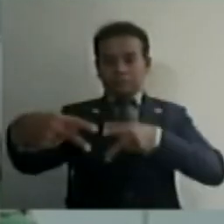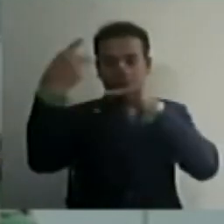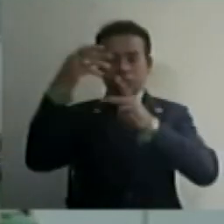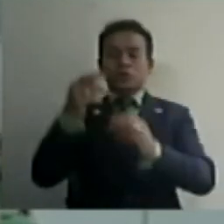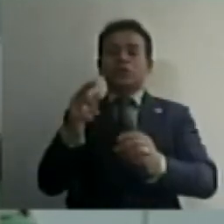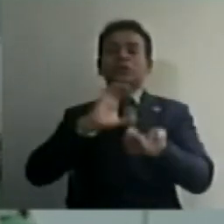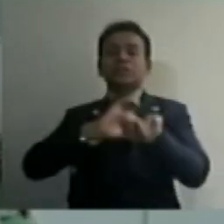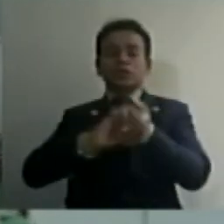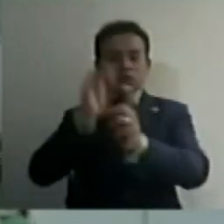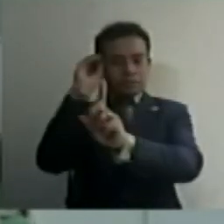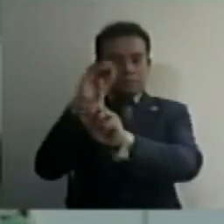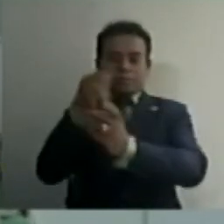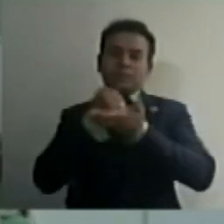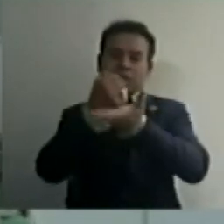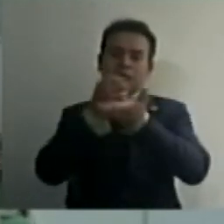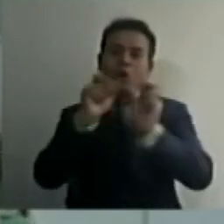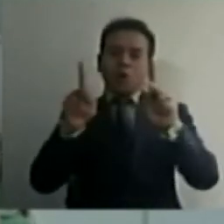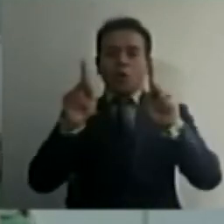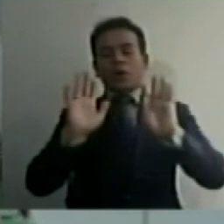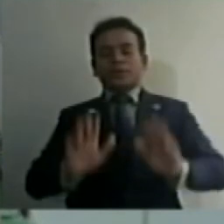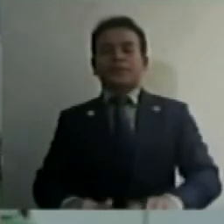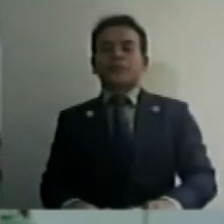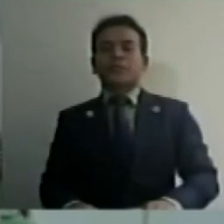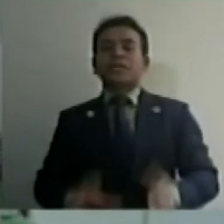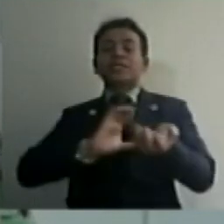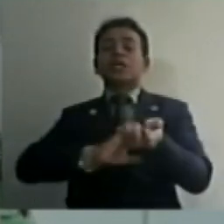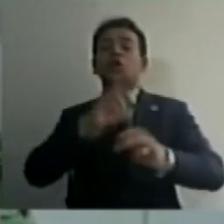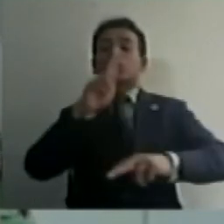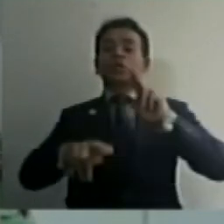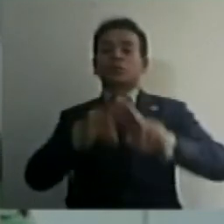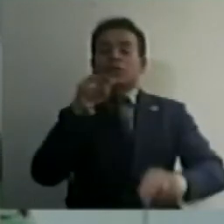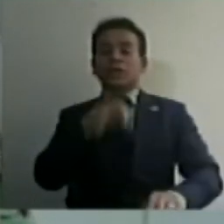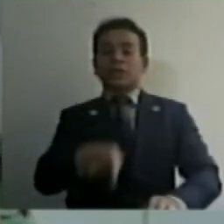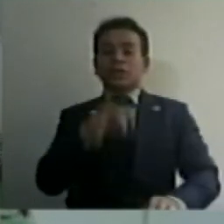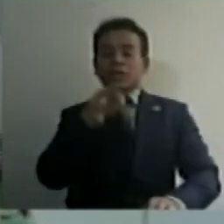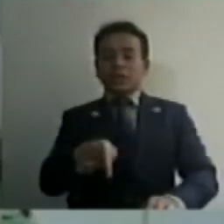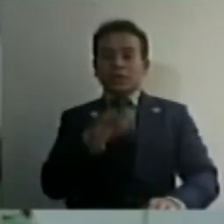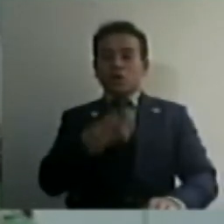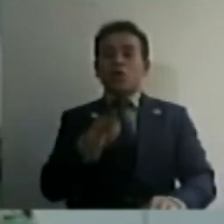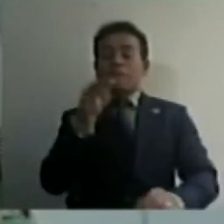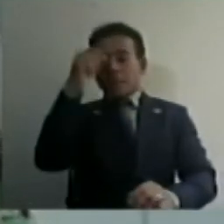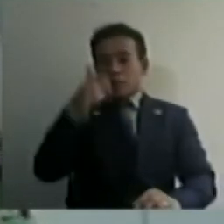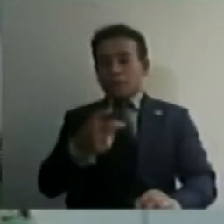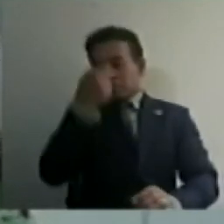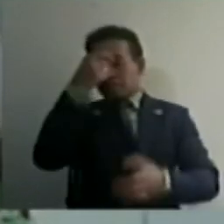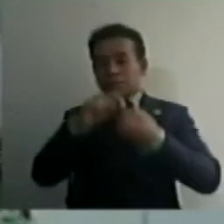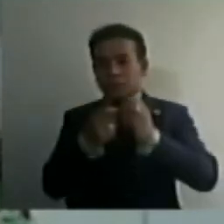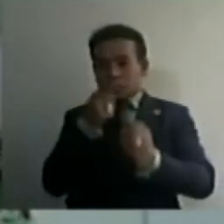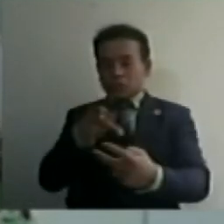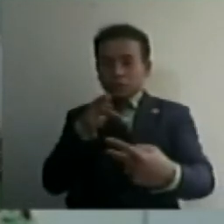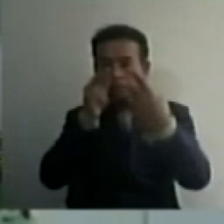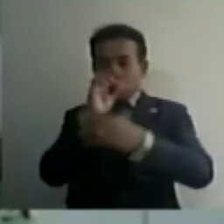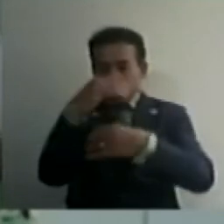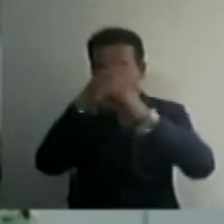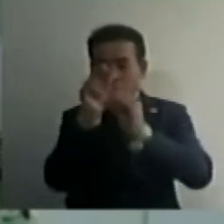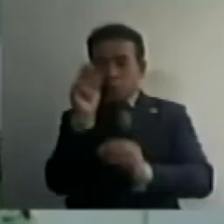স্বাস্থ্য অধিদপ্তরের সিমটম চেকার বা লক্ষণ শনাক্তকরণ অ্যাপ করোনা বিডি স্বাস্থ্য অধিদপ্তরের ওয়েবসাইট থেকে